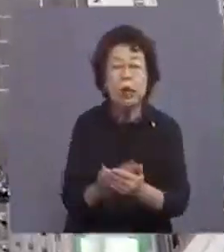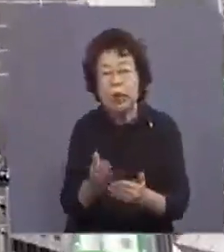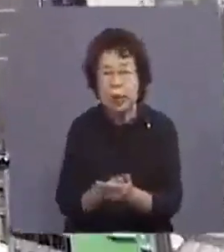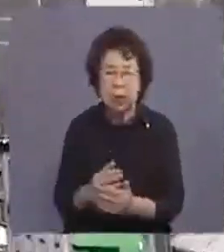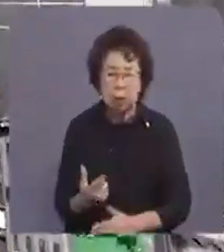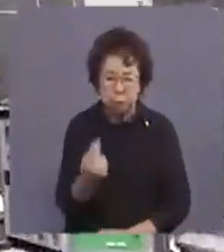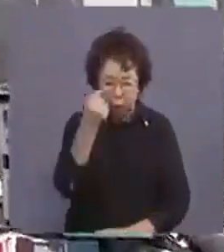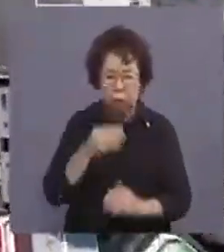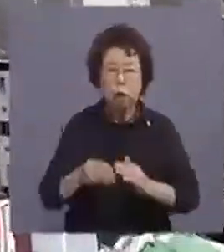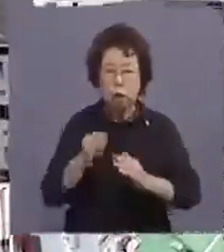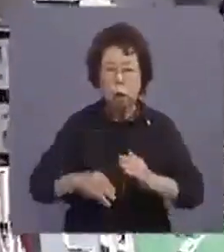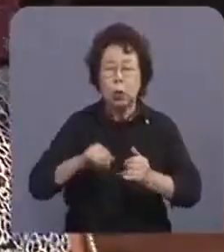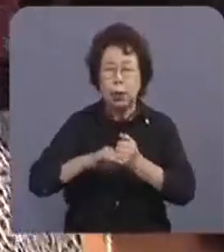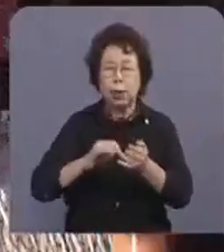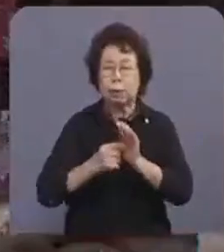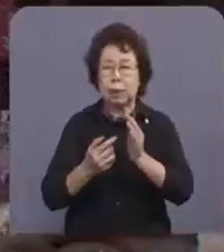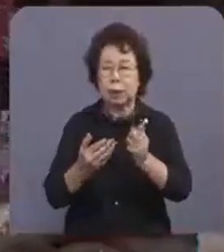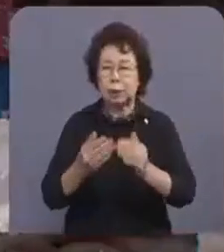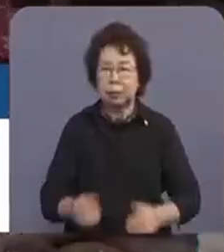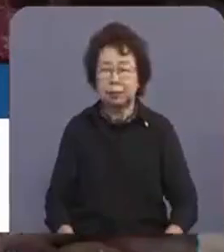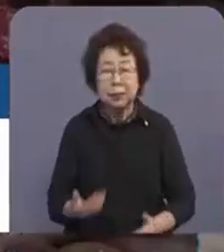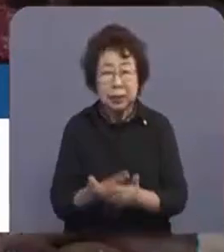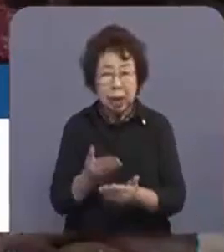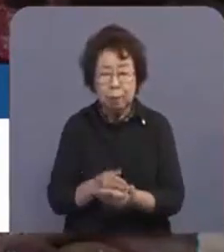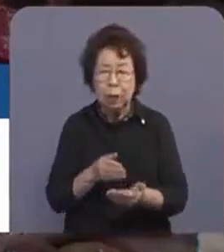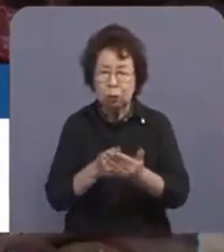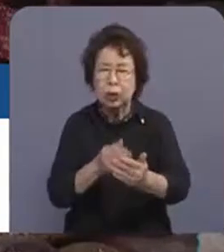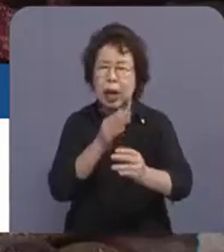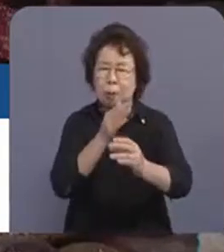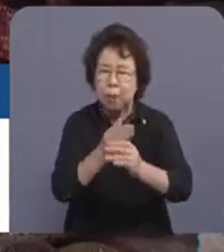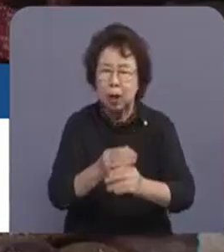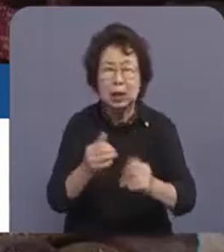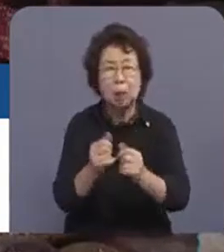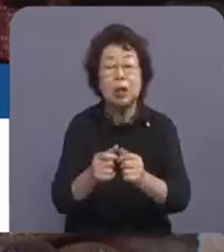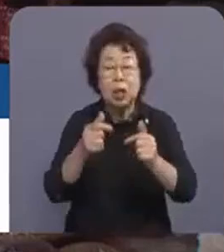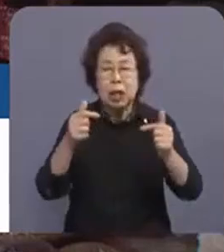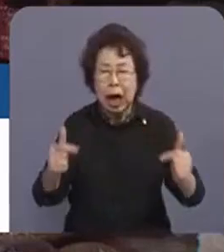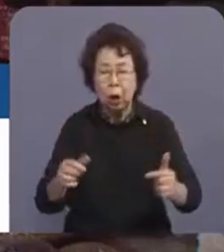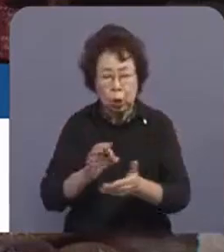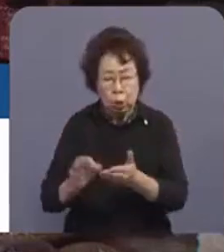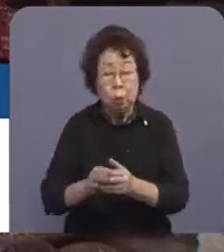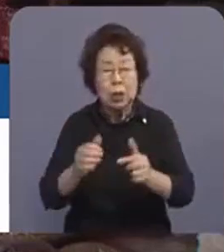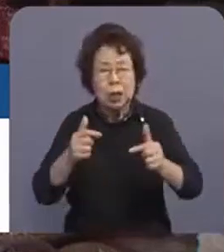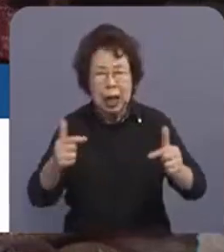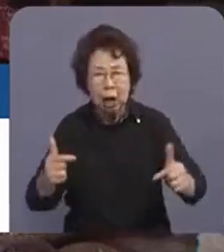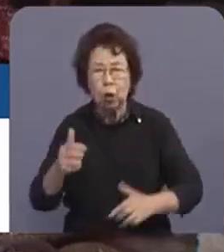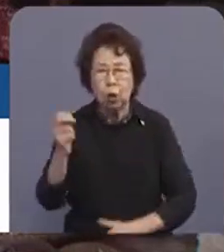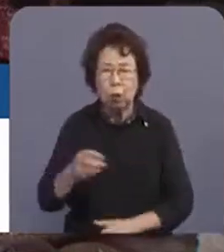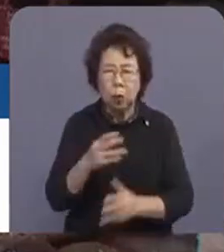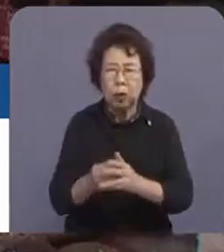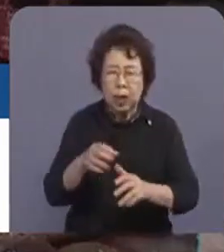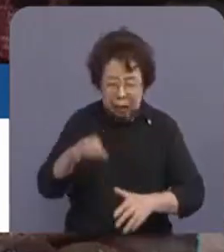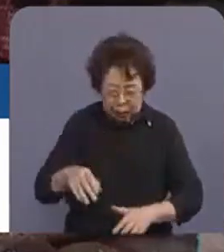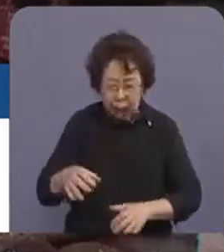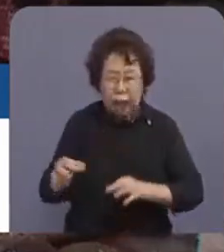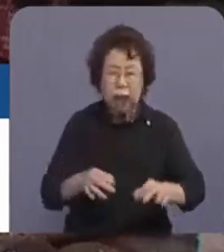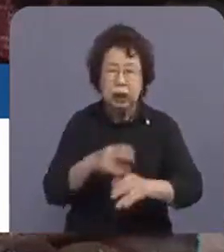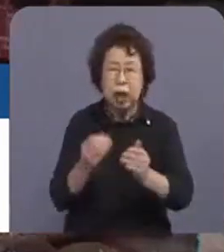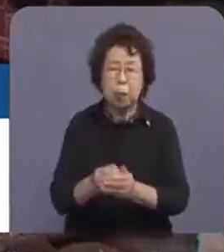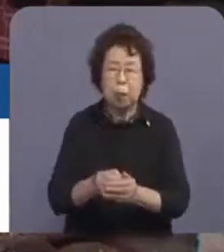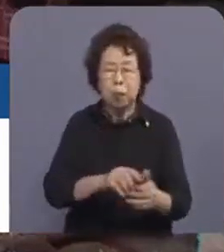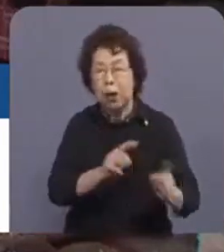개선부터 공약했습니다. 재개발이 진행이 되고 하면 아무래도 인구가 늘어나고 소비가 늘어나고 이것은 지역 경제의